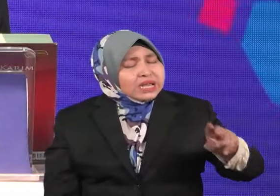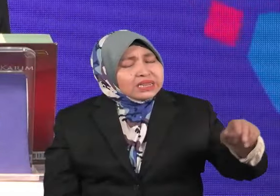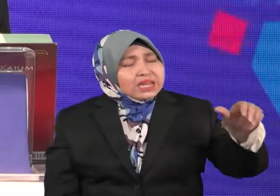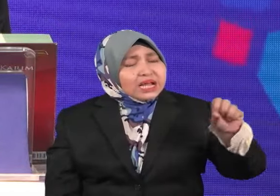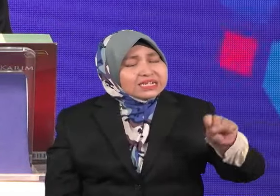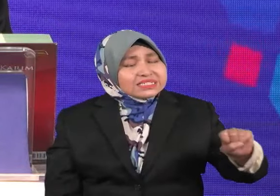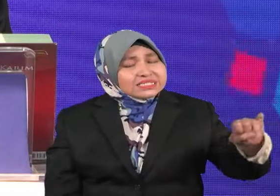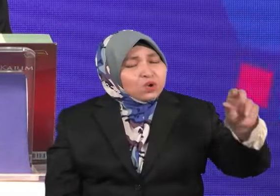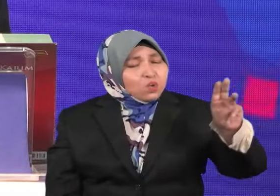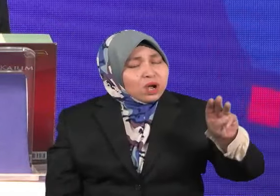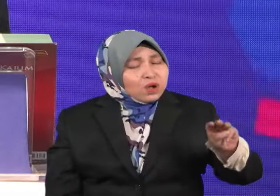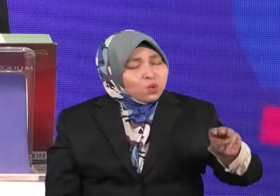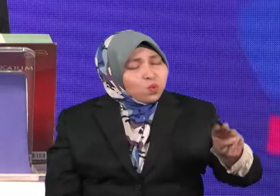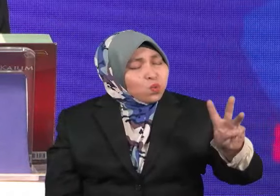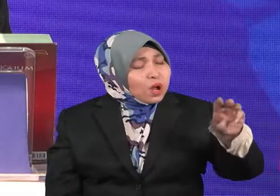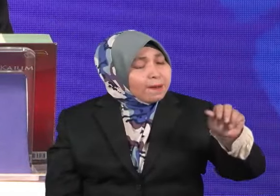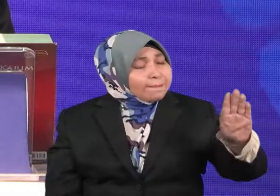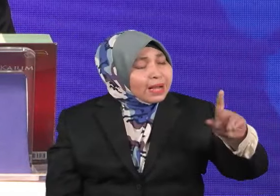لِلنَّاسِ